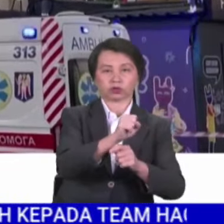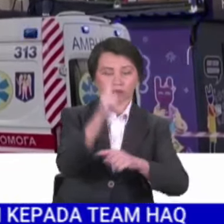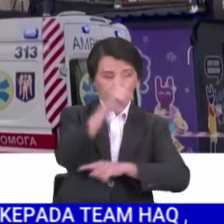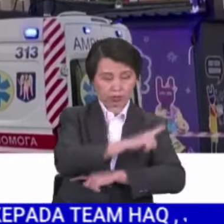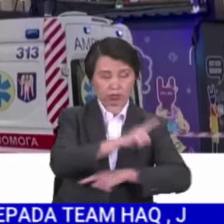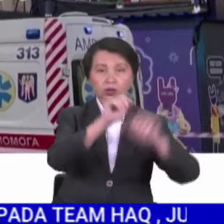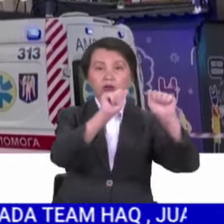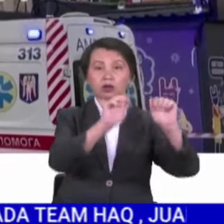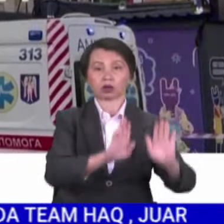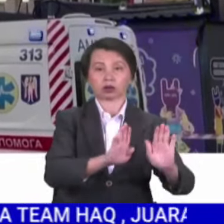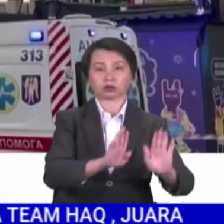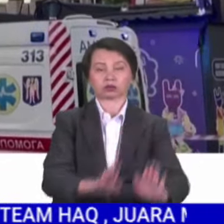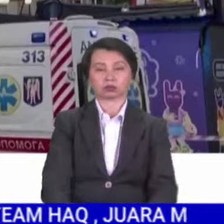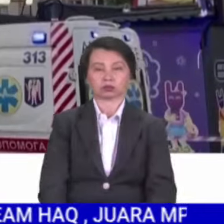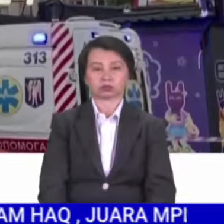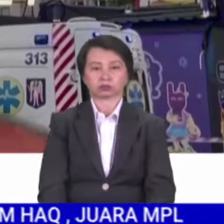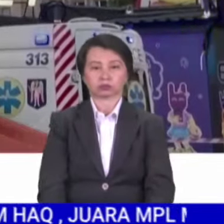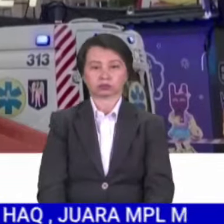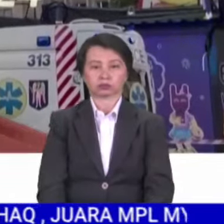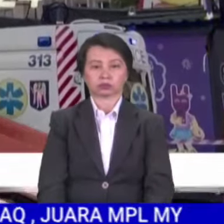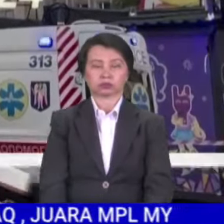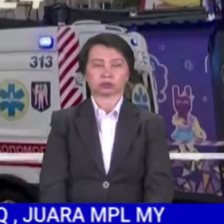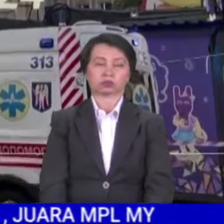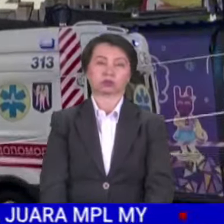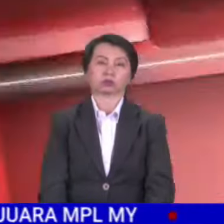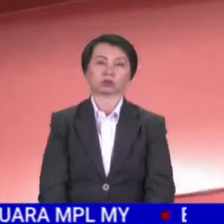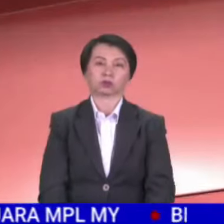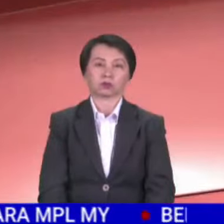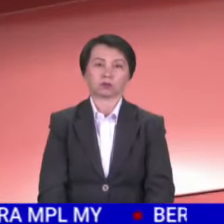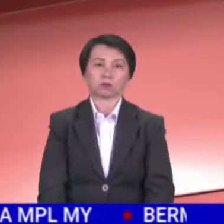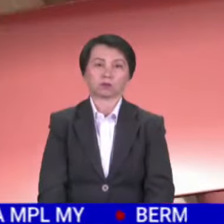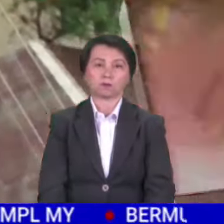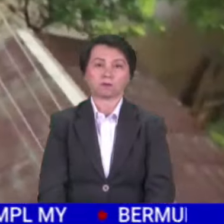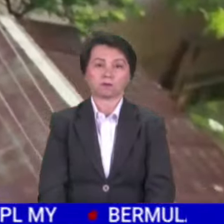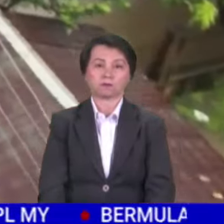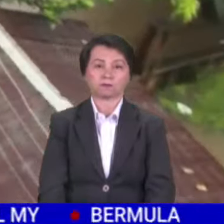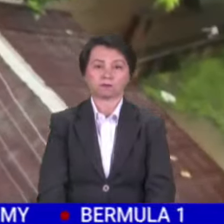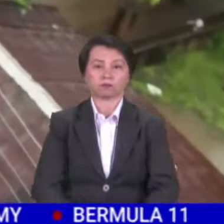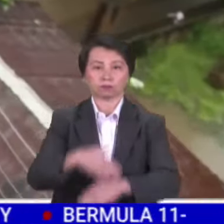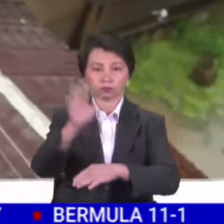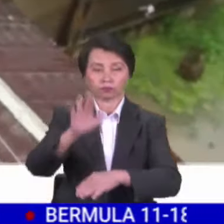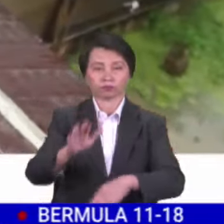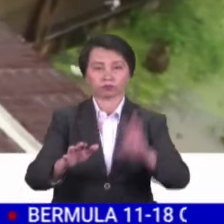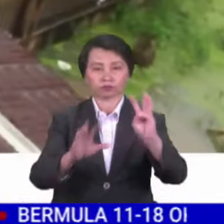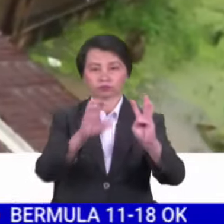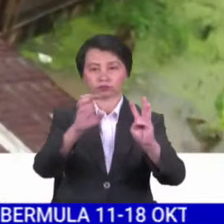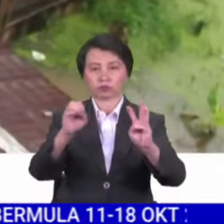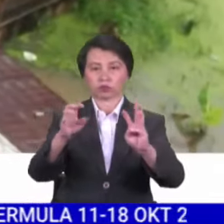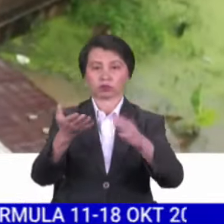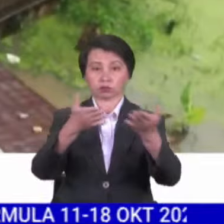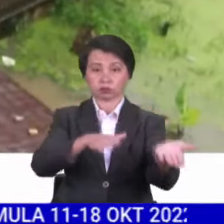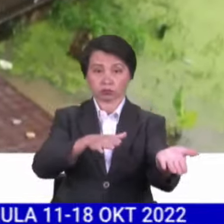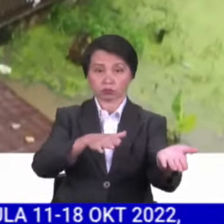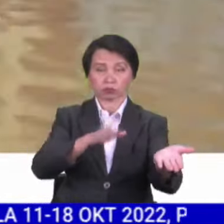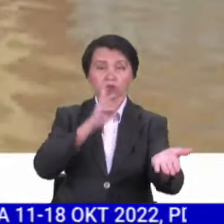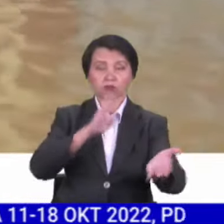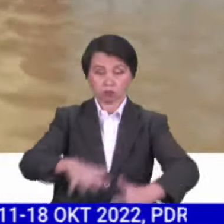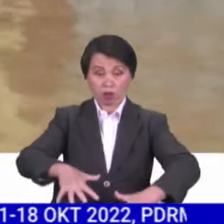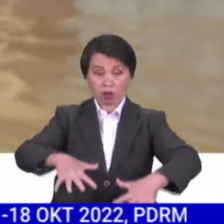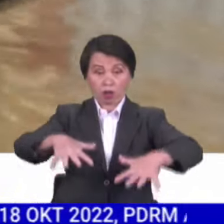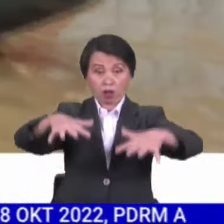Ahad. Lebih 600 orang terkorban akibat